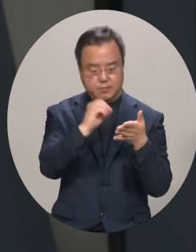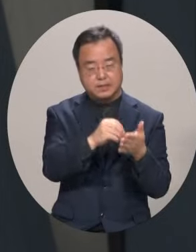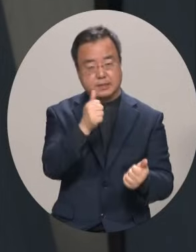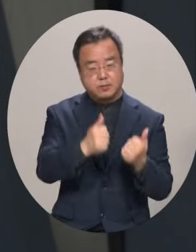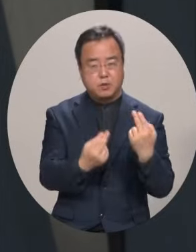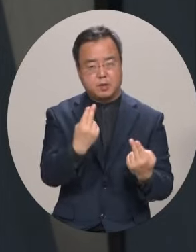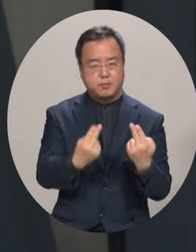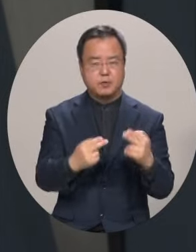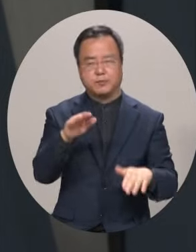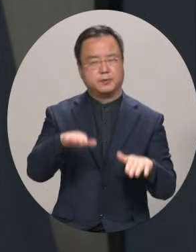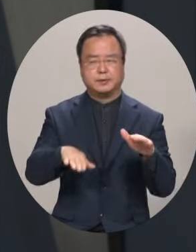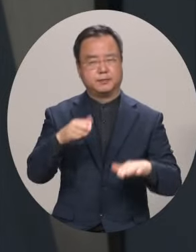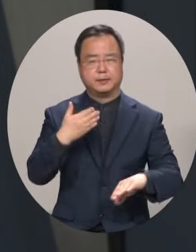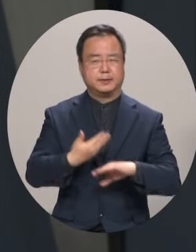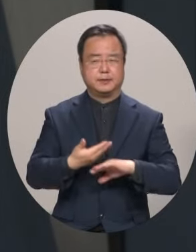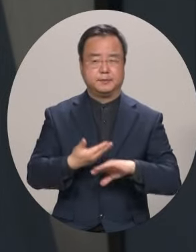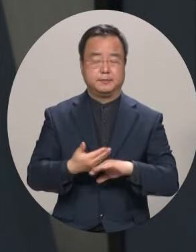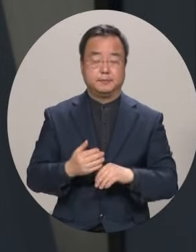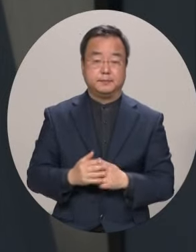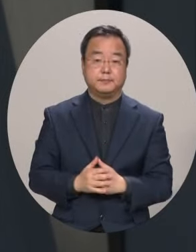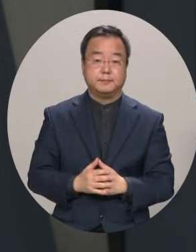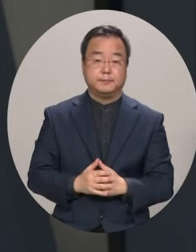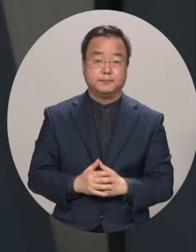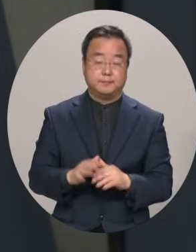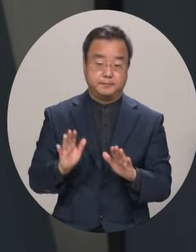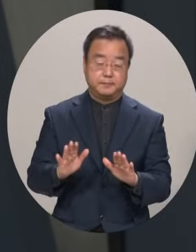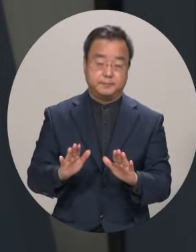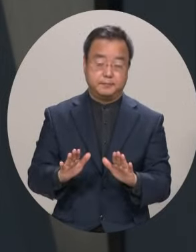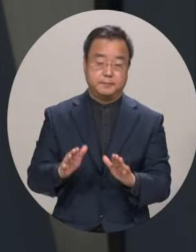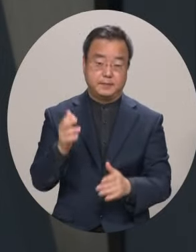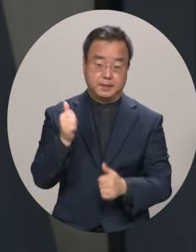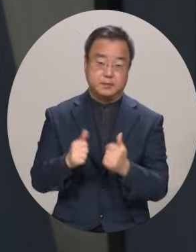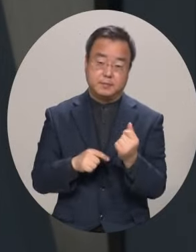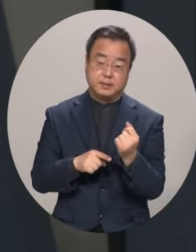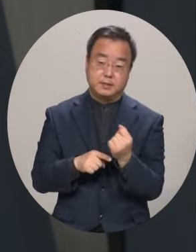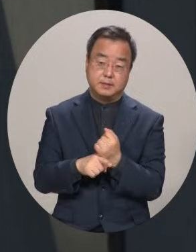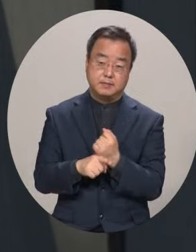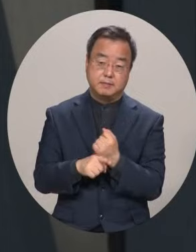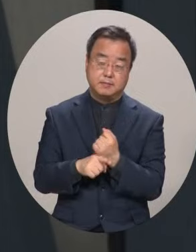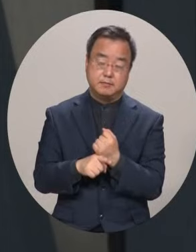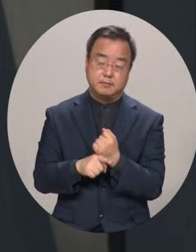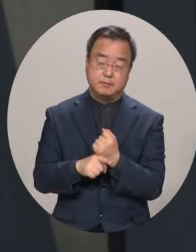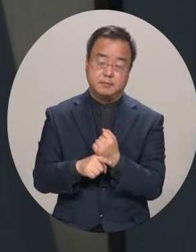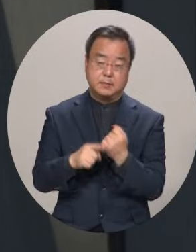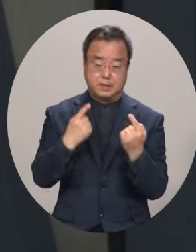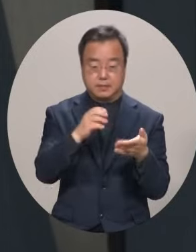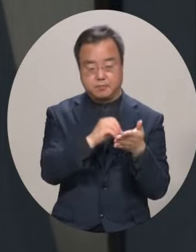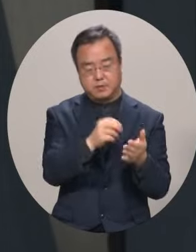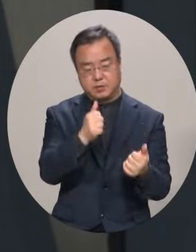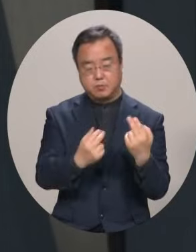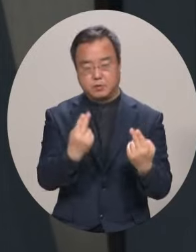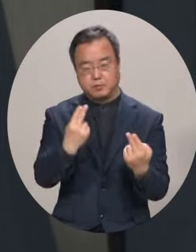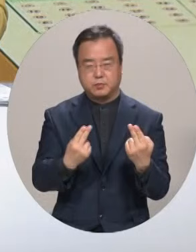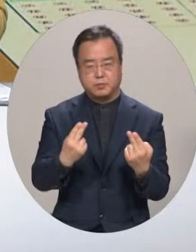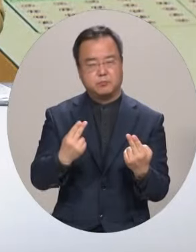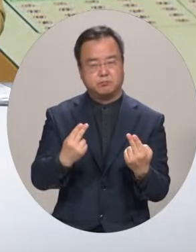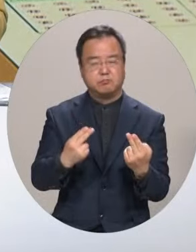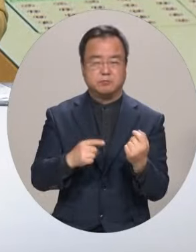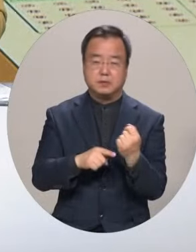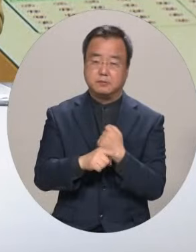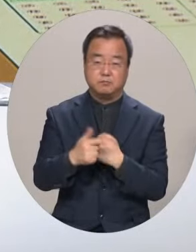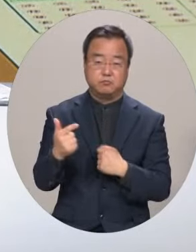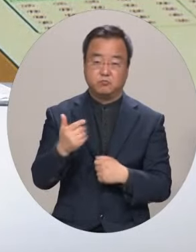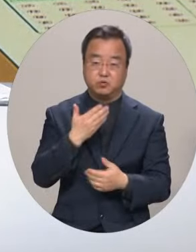있어서 그 모의 평가가지는 의미는 다소 낫다라고 판단하셔도 되지 않을까 싶습니다 예 그렇다면